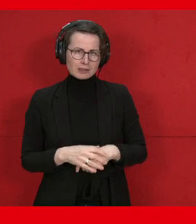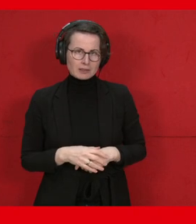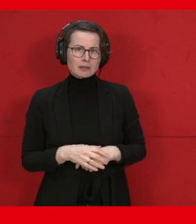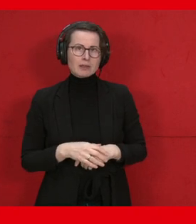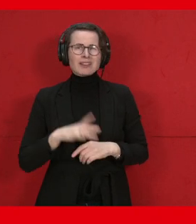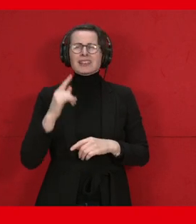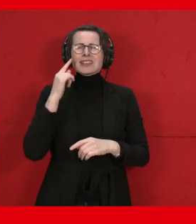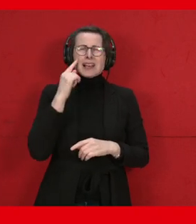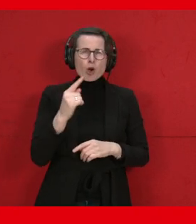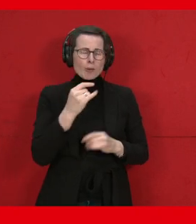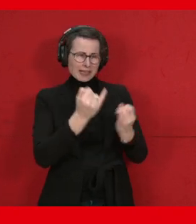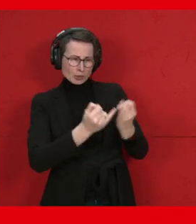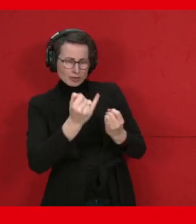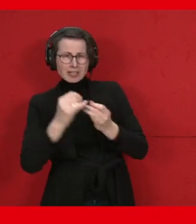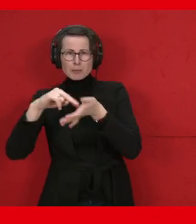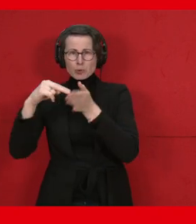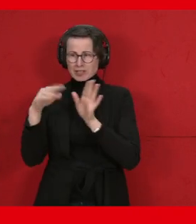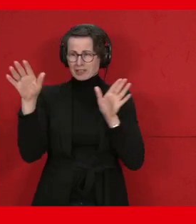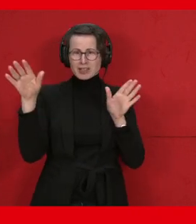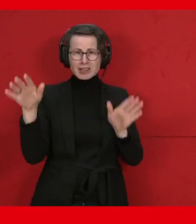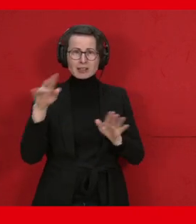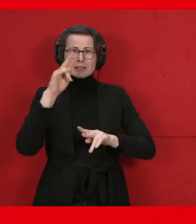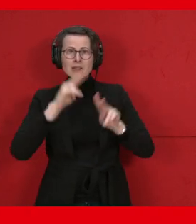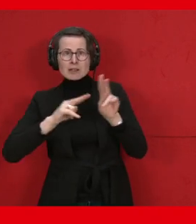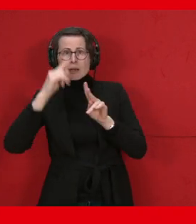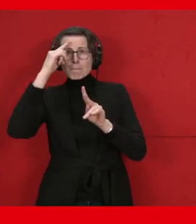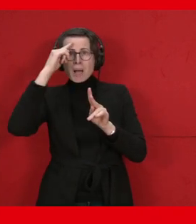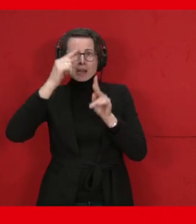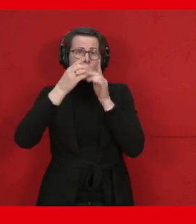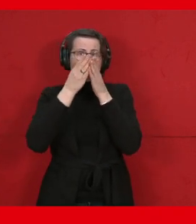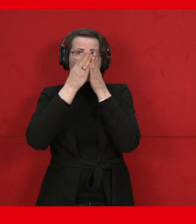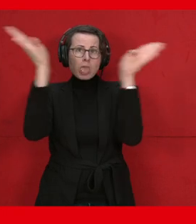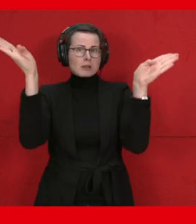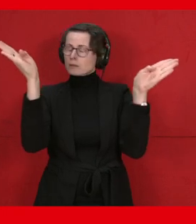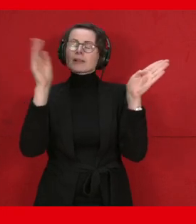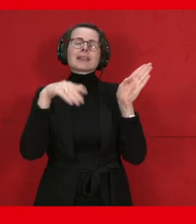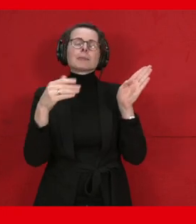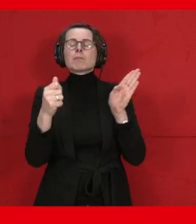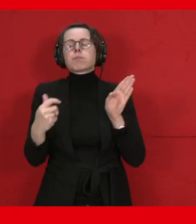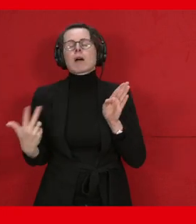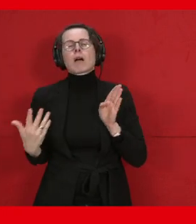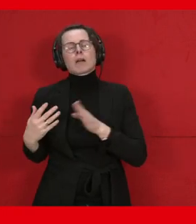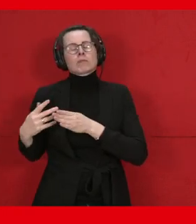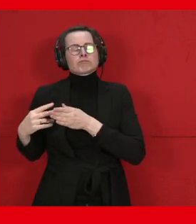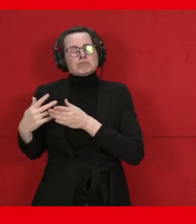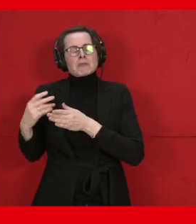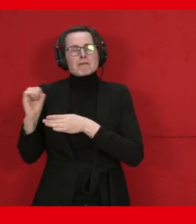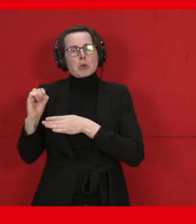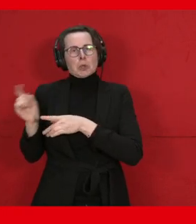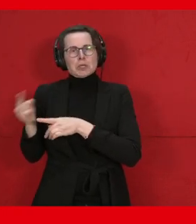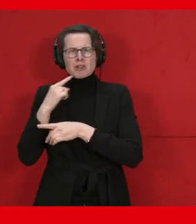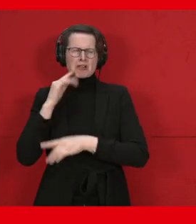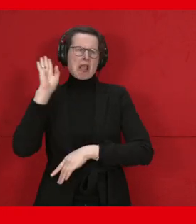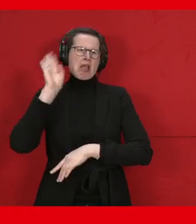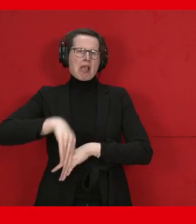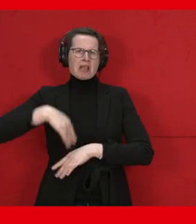großen Meinungsunterschiede mehr über 2050. Es gibt ein paar Verrückte, die das im politischen Spektrum natürlich nicht wollen. Aber